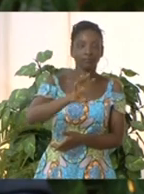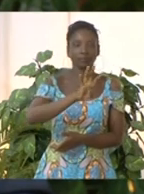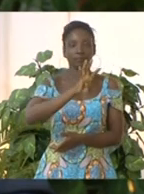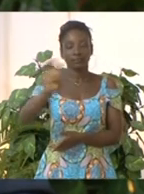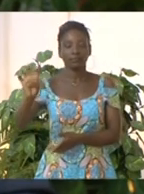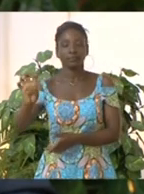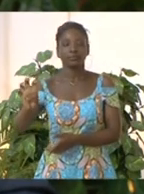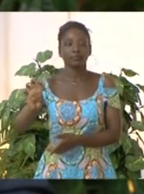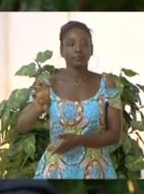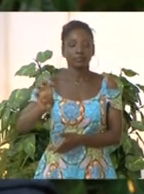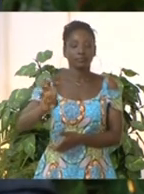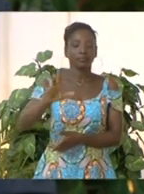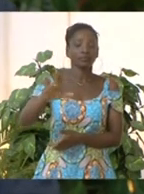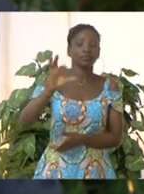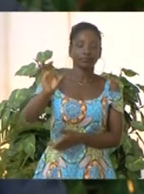4399 voix, soit